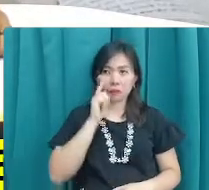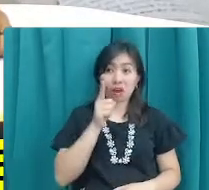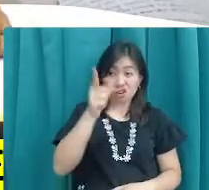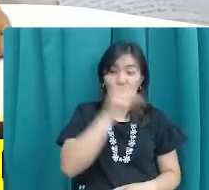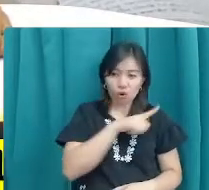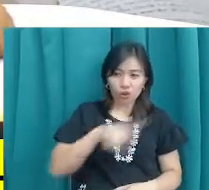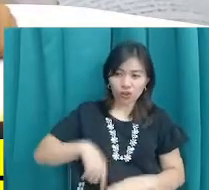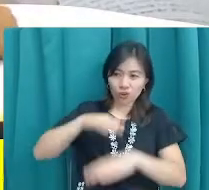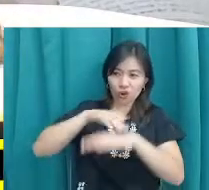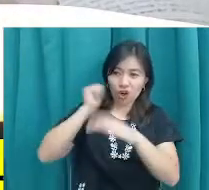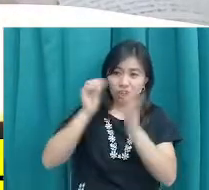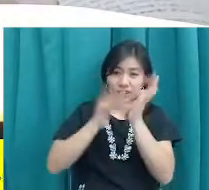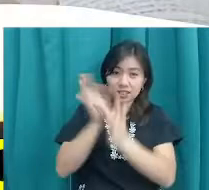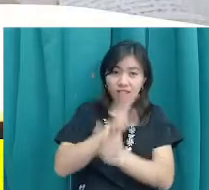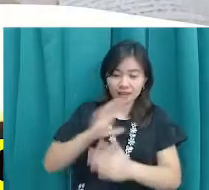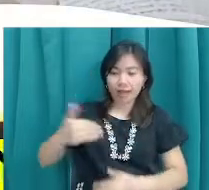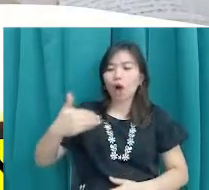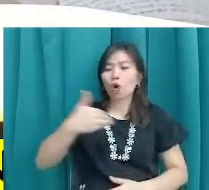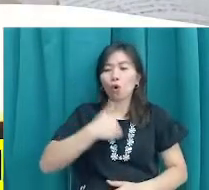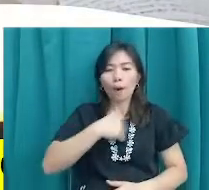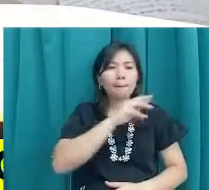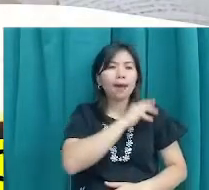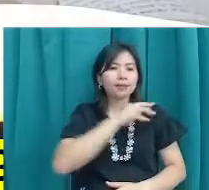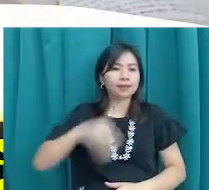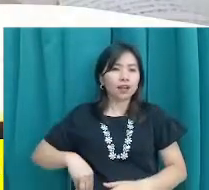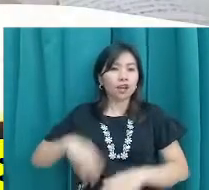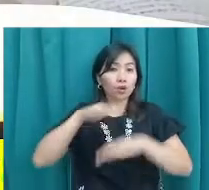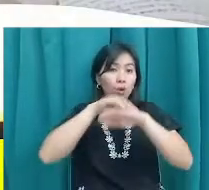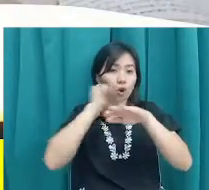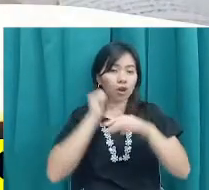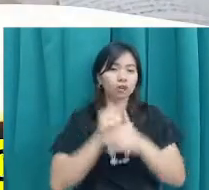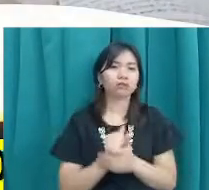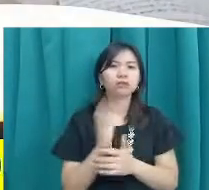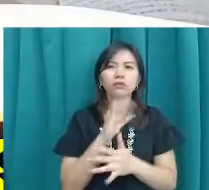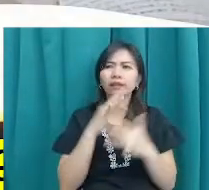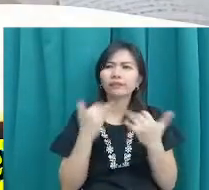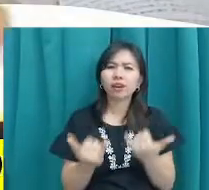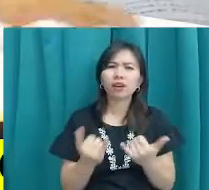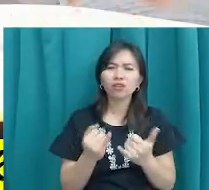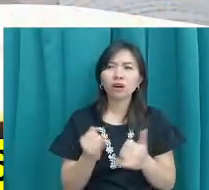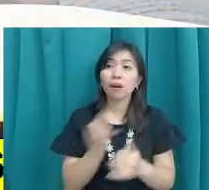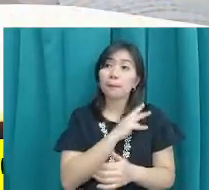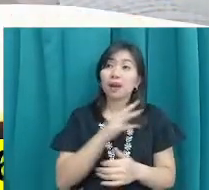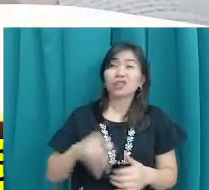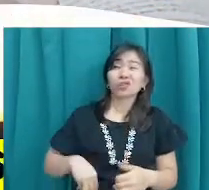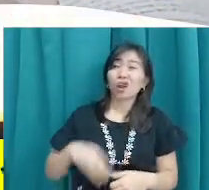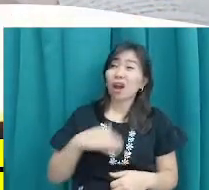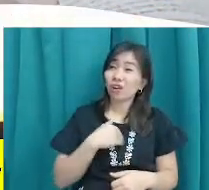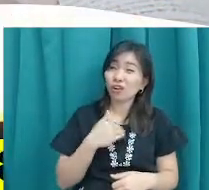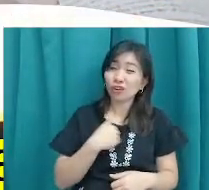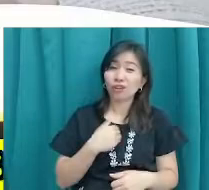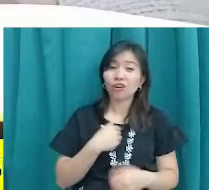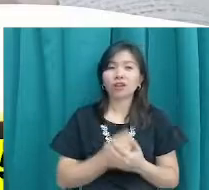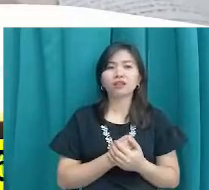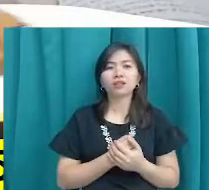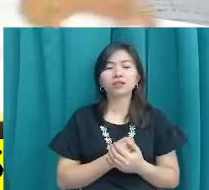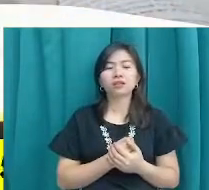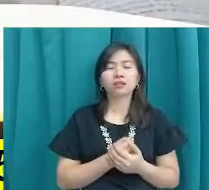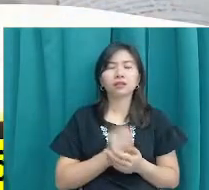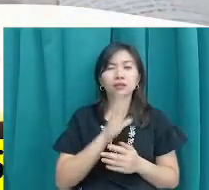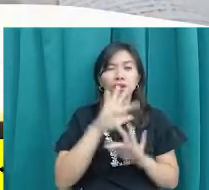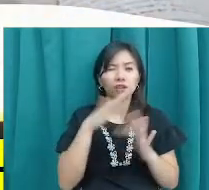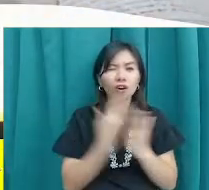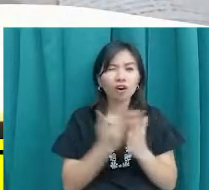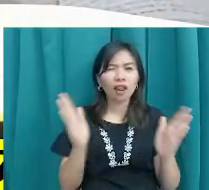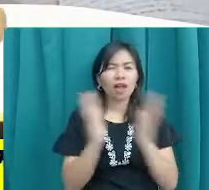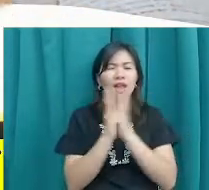ba? Yan, sabi niya, Lord, is it I? Pambihira. Tapos pagsagot nila, yung lahat ng tumawag, Panginoon, ako po ba? Lahat na